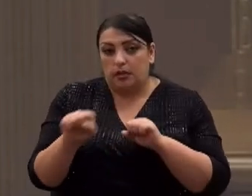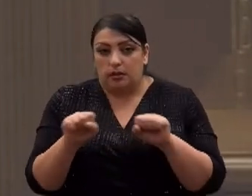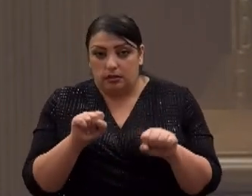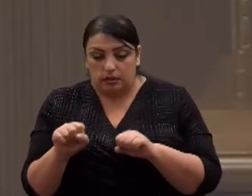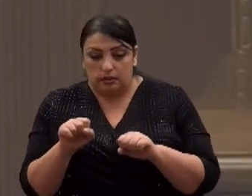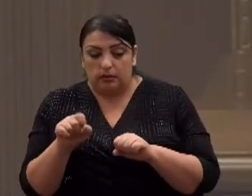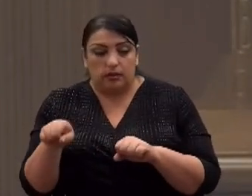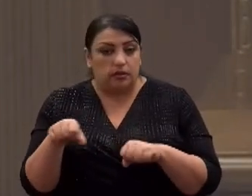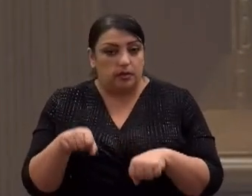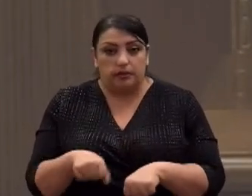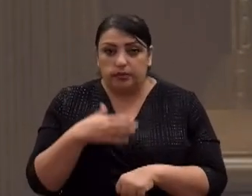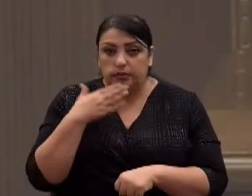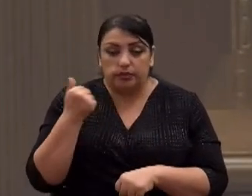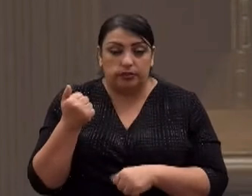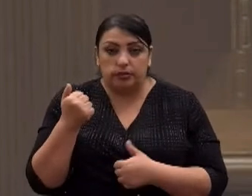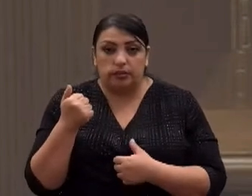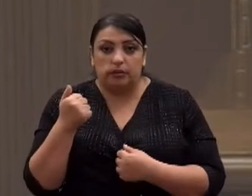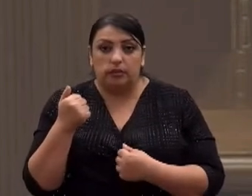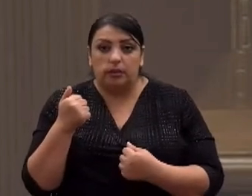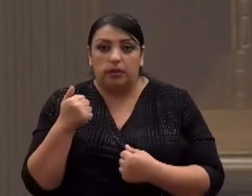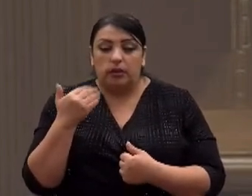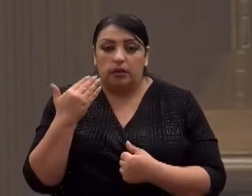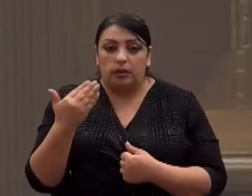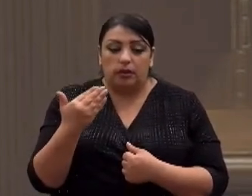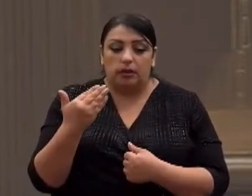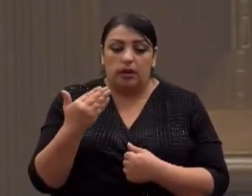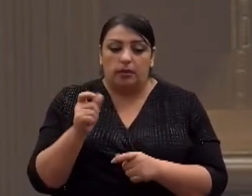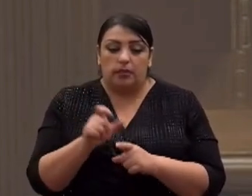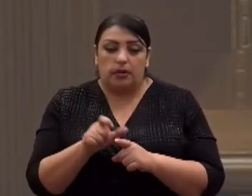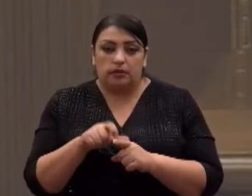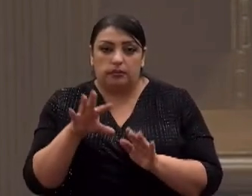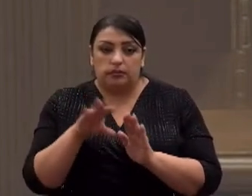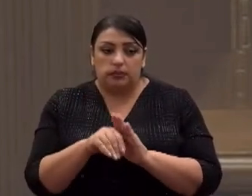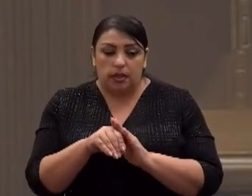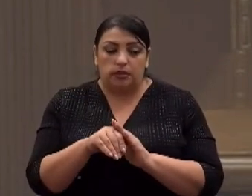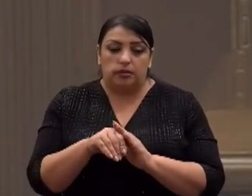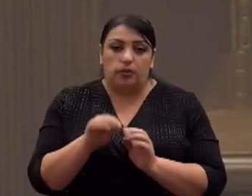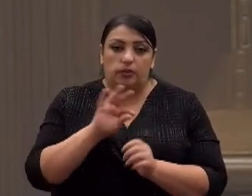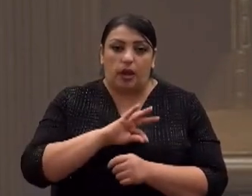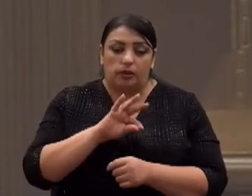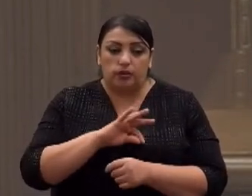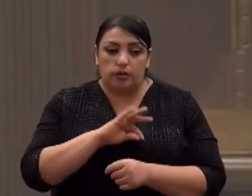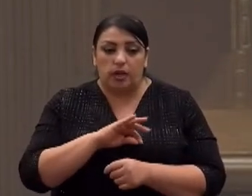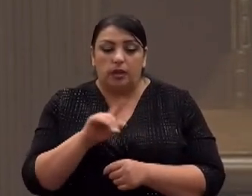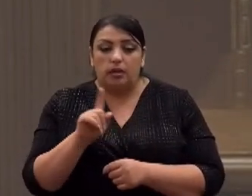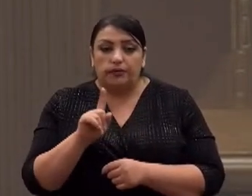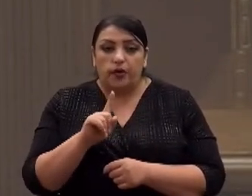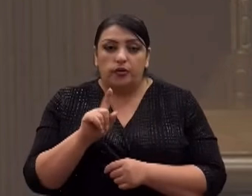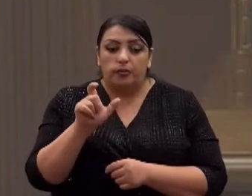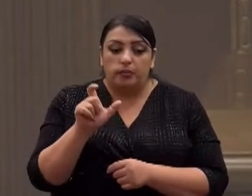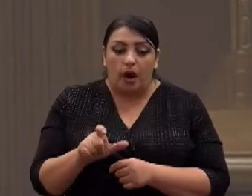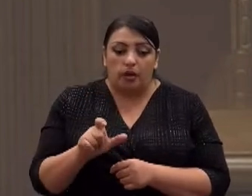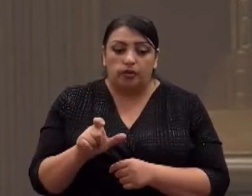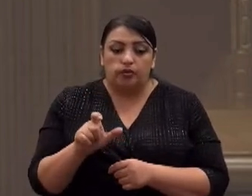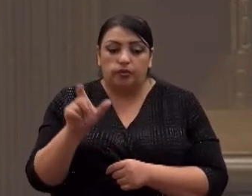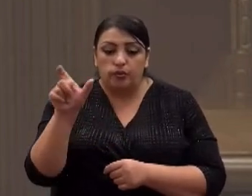քնչական մարմնի ղեկավարը իրավունք չունի իր խոսույթում օգտագործել այդպիսի կատեգորիաներ, ինչպես մարդու վերաբերյալ